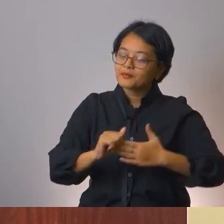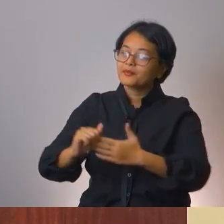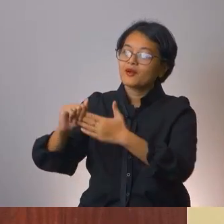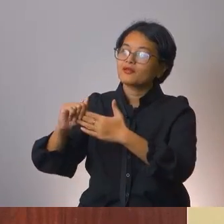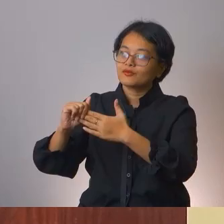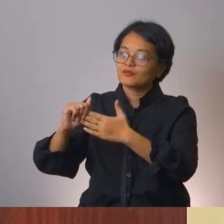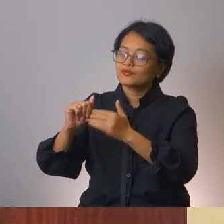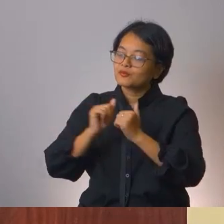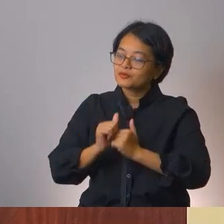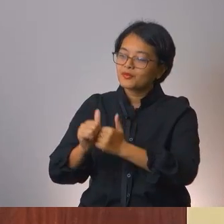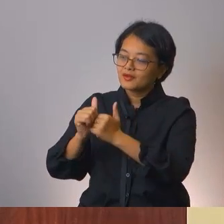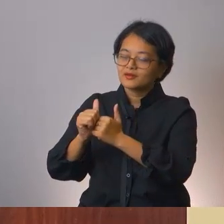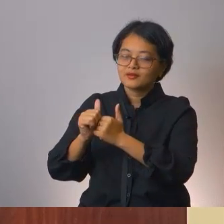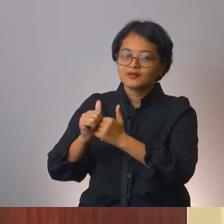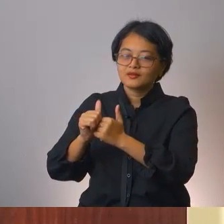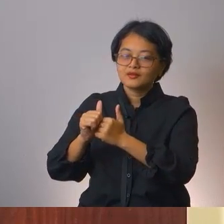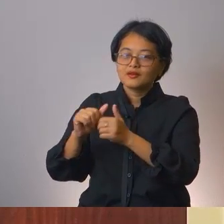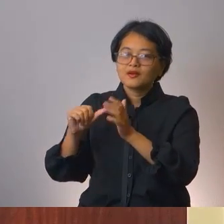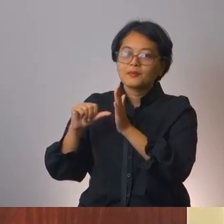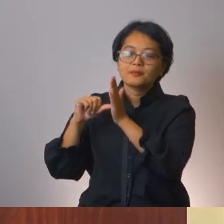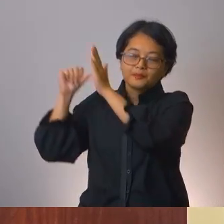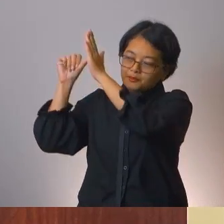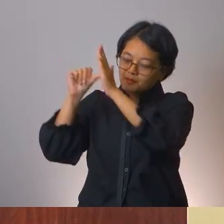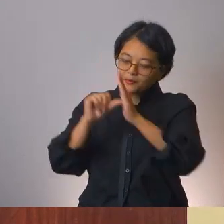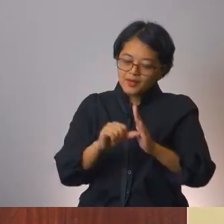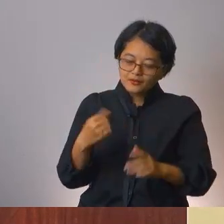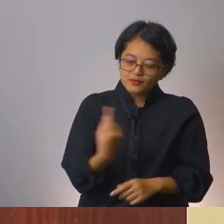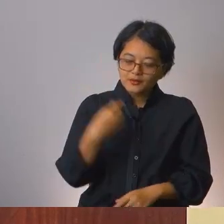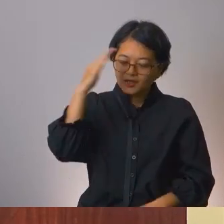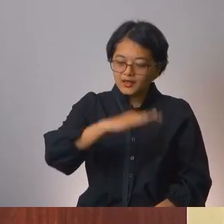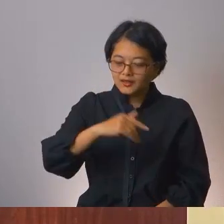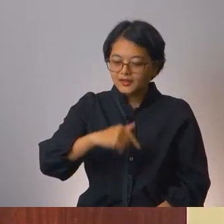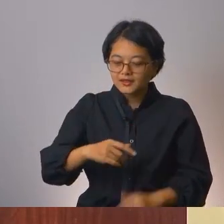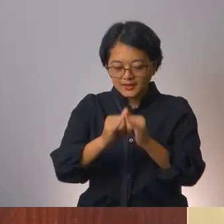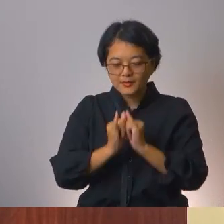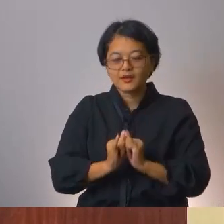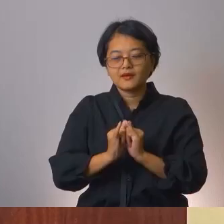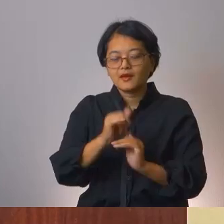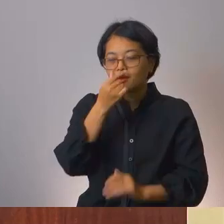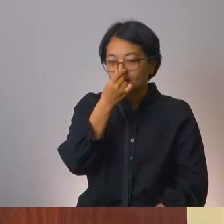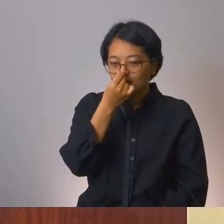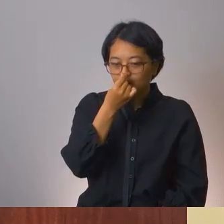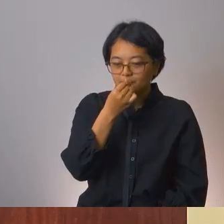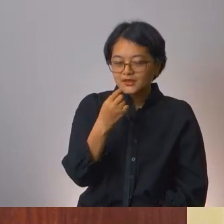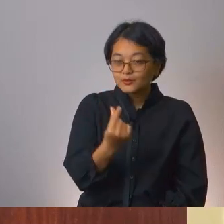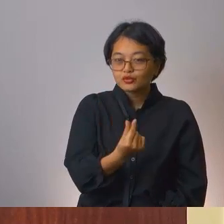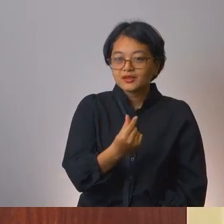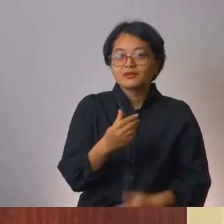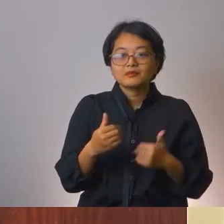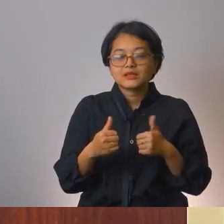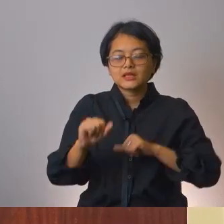malam kebaktian Kamis Putih dapat dilakukan dengan baik secara